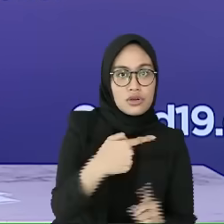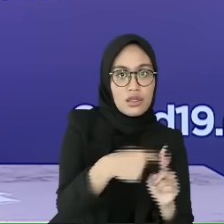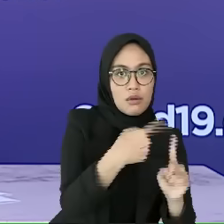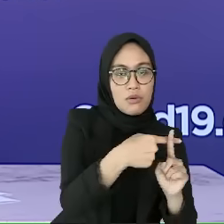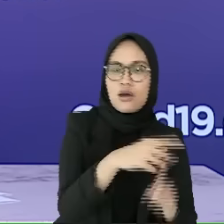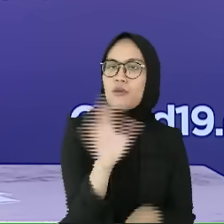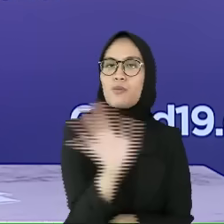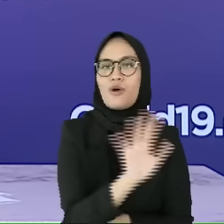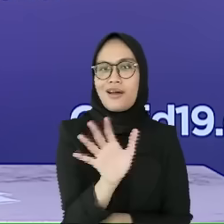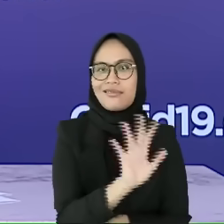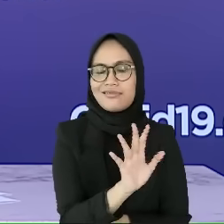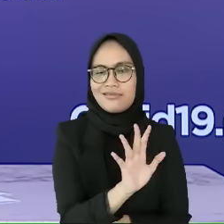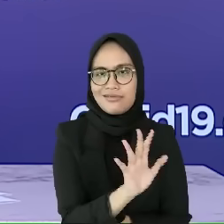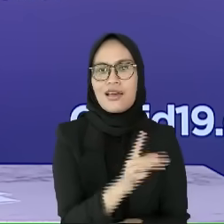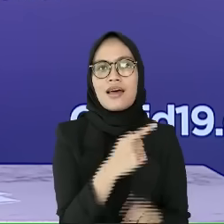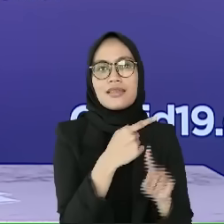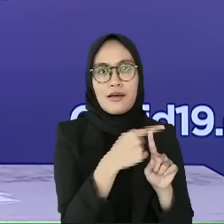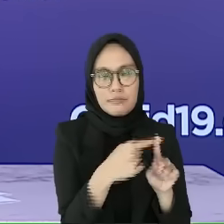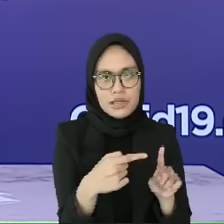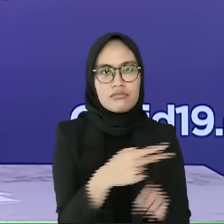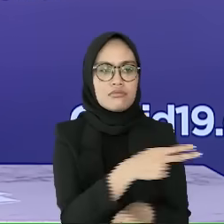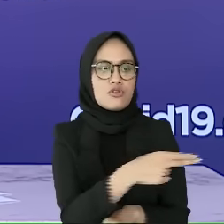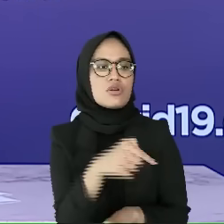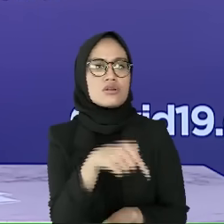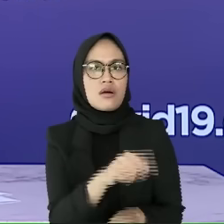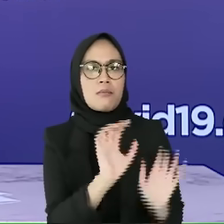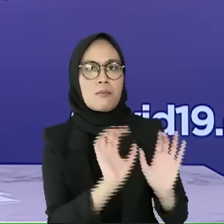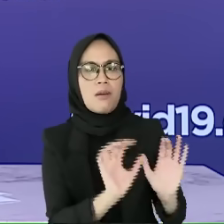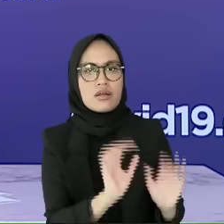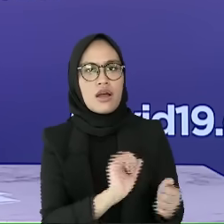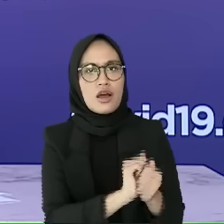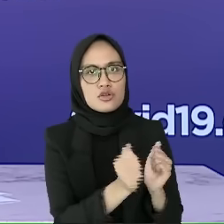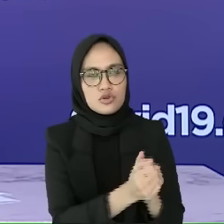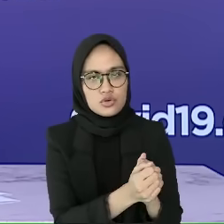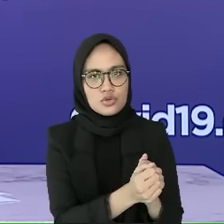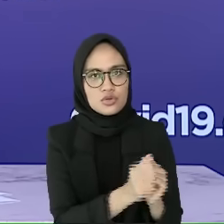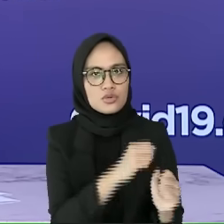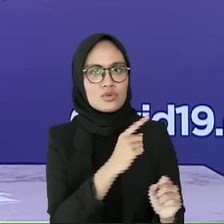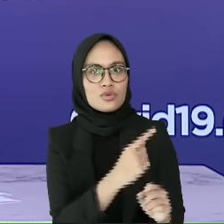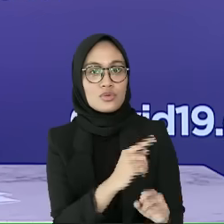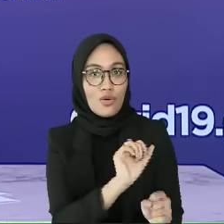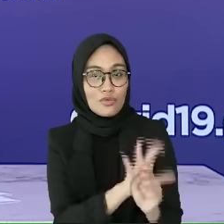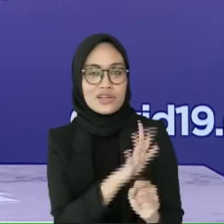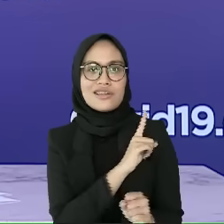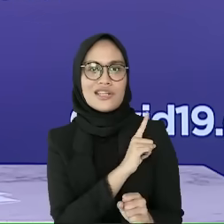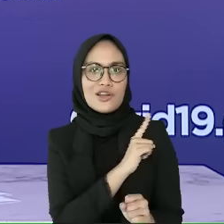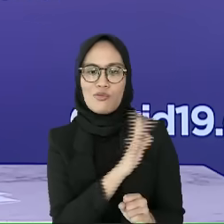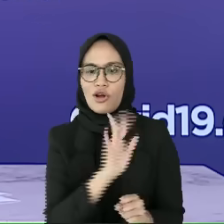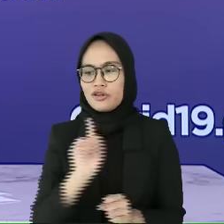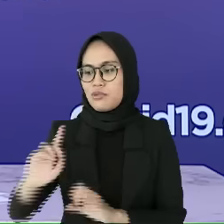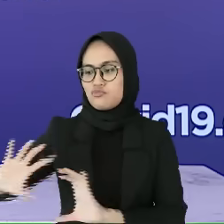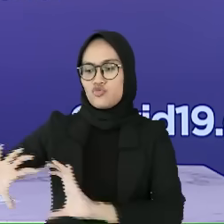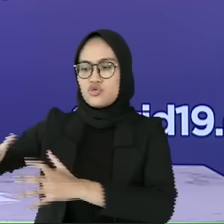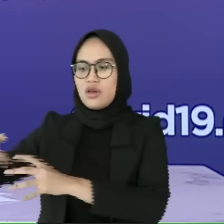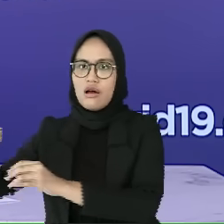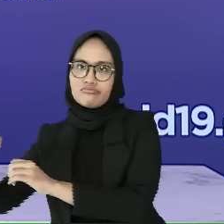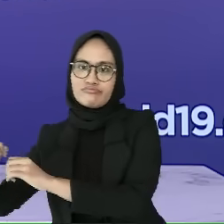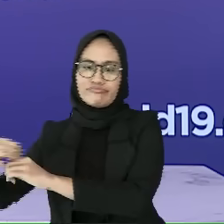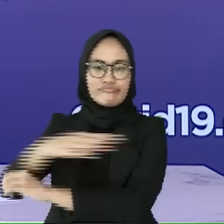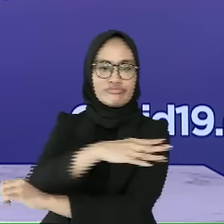melainkan dari dalam Indonesia sendiri. Beberapa faktor internal penyebab kenaikan kasus dan penyebaran